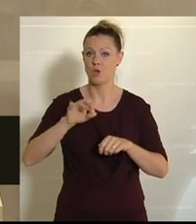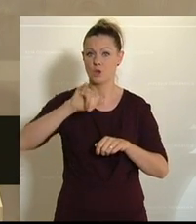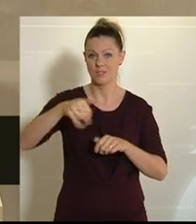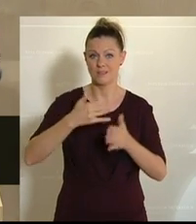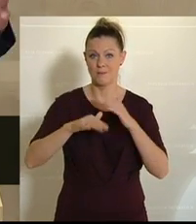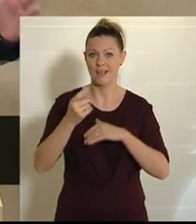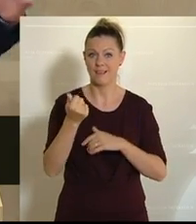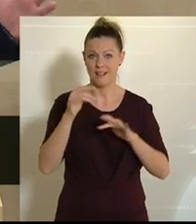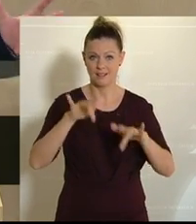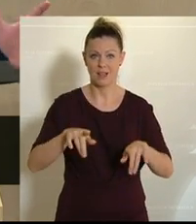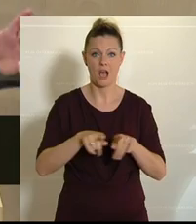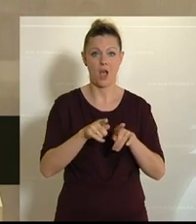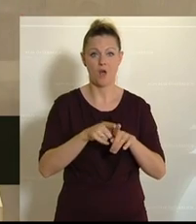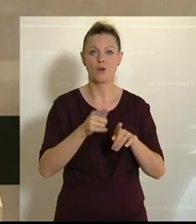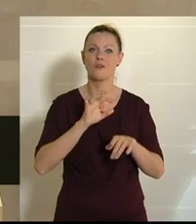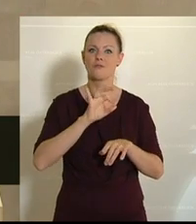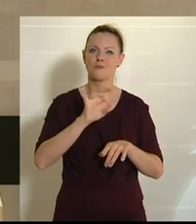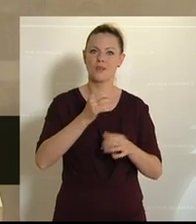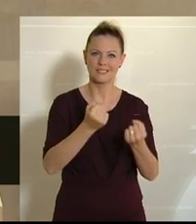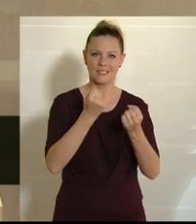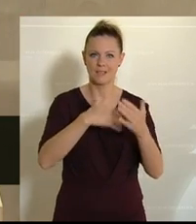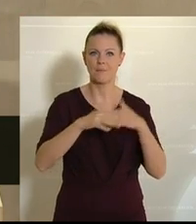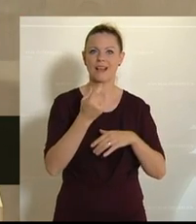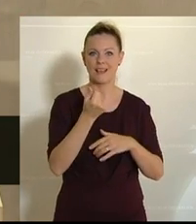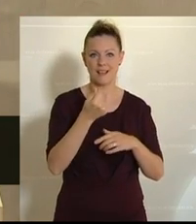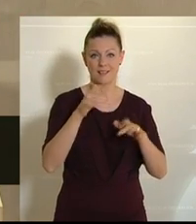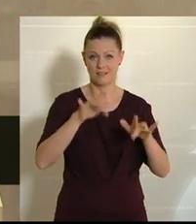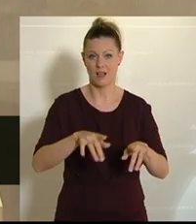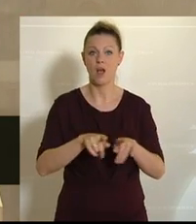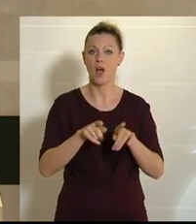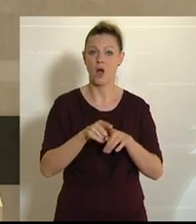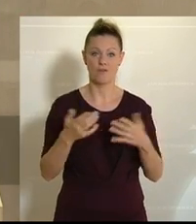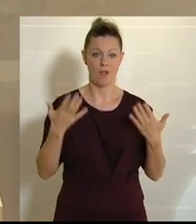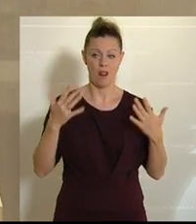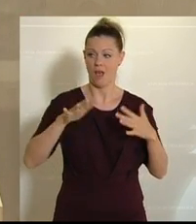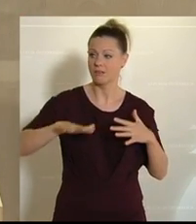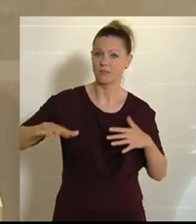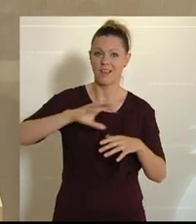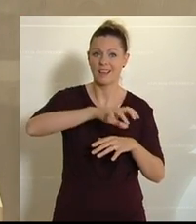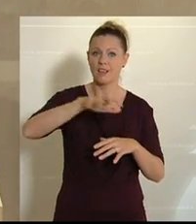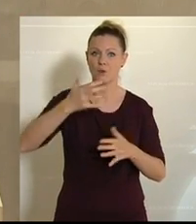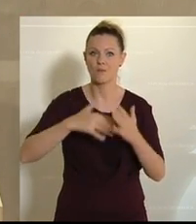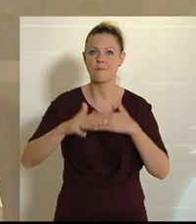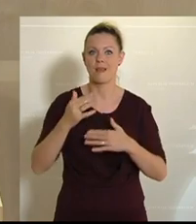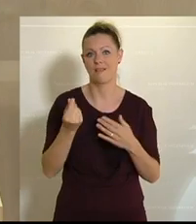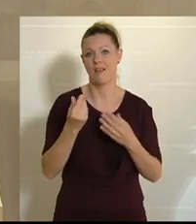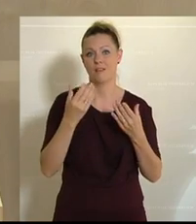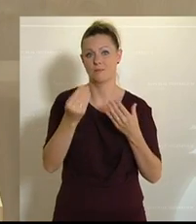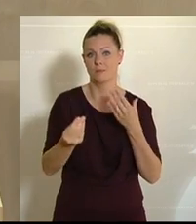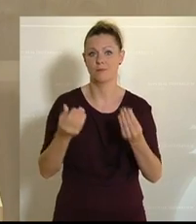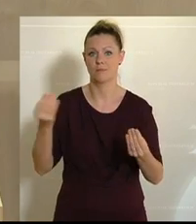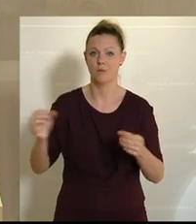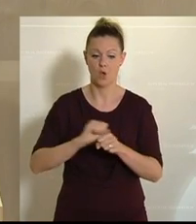er bringt mehr Geld für die Sicherheit in Österreich, er bringt mehr Geld für die ländlichen Regionen. Und das wurde alles schon vor